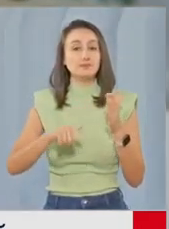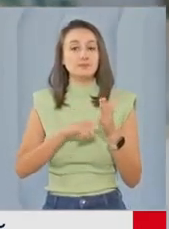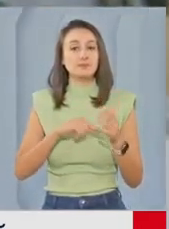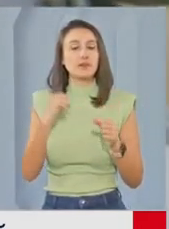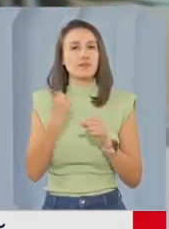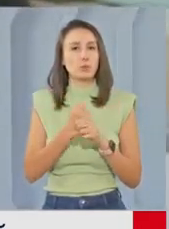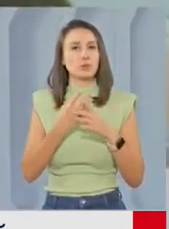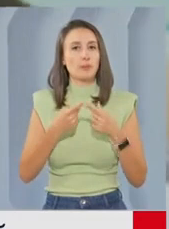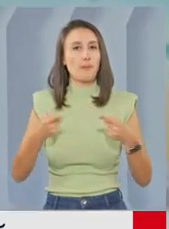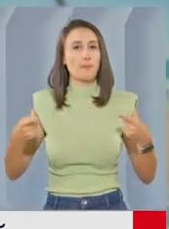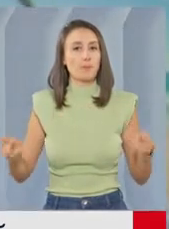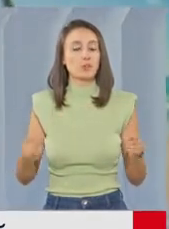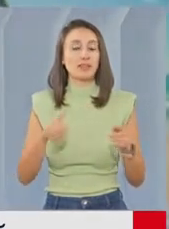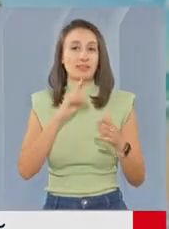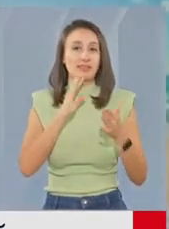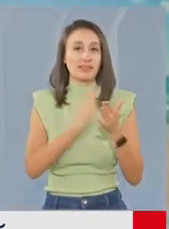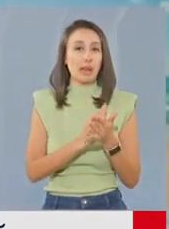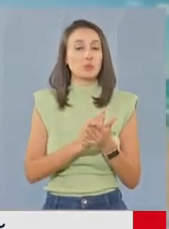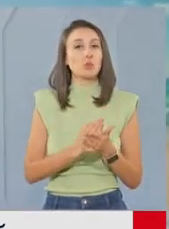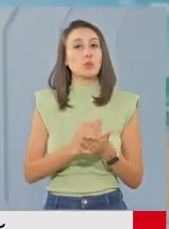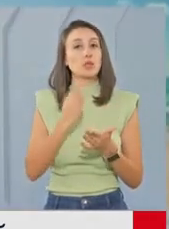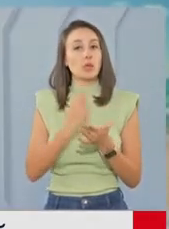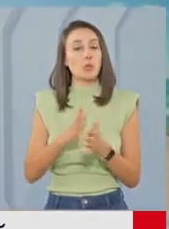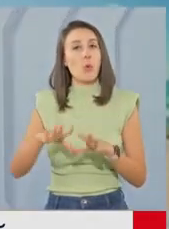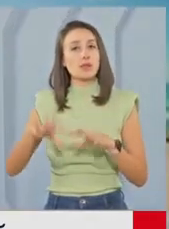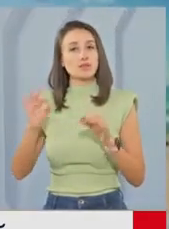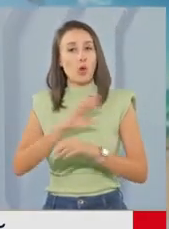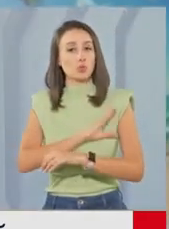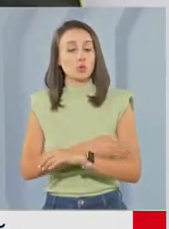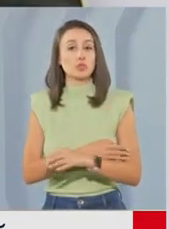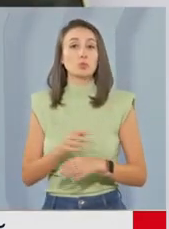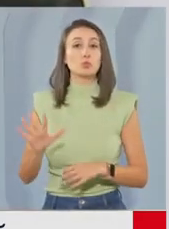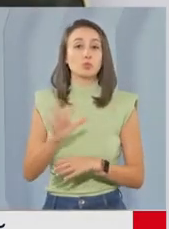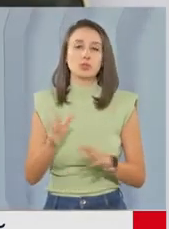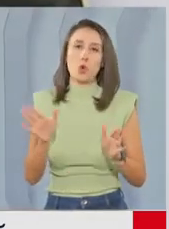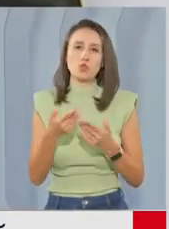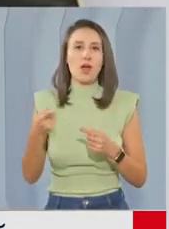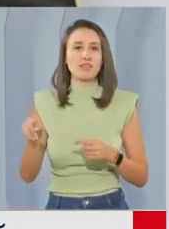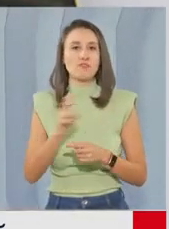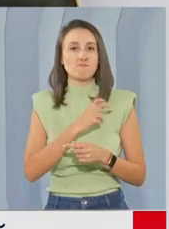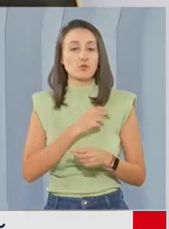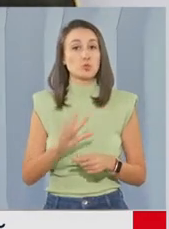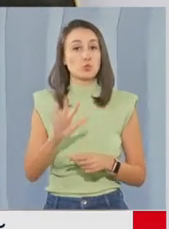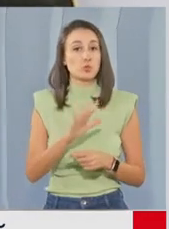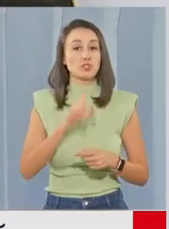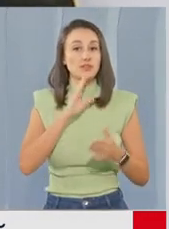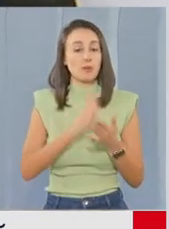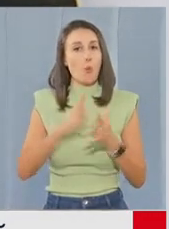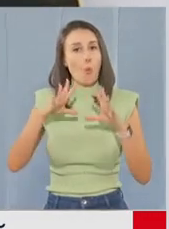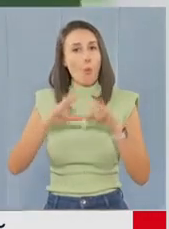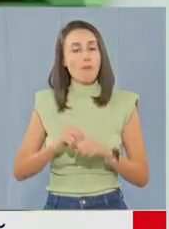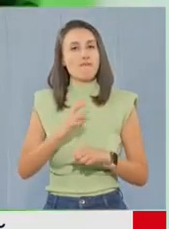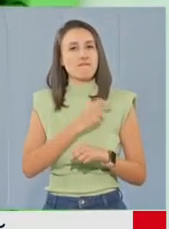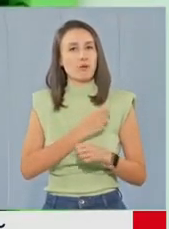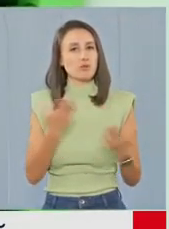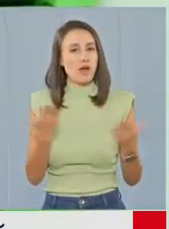exercitării mai multor drepturi printre care dreptul de a fi ales în autoritățile publice sau în alte funcții publice dreptul de a ocupa o